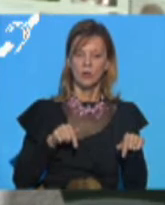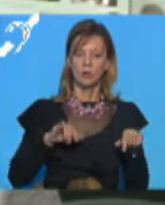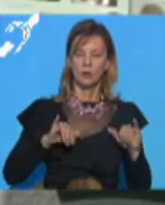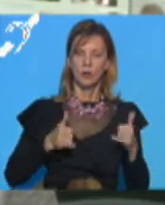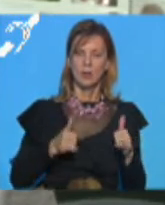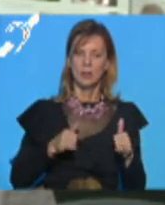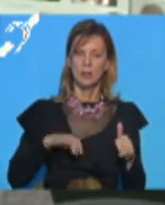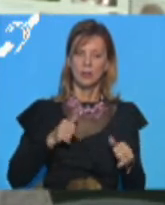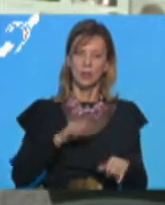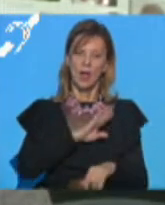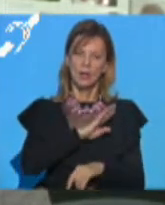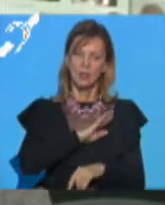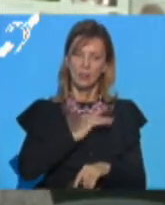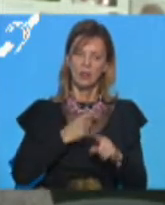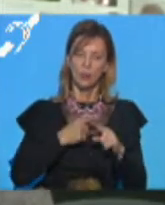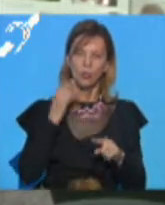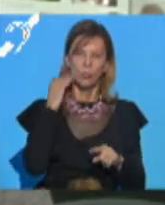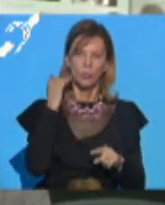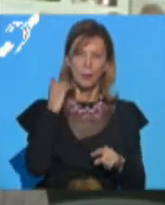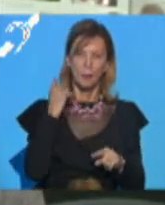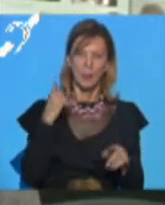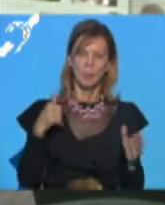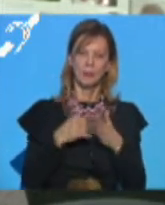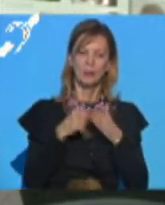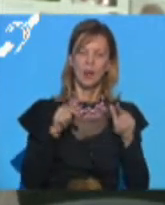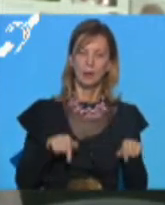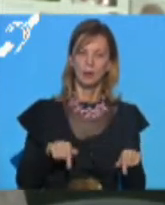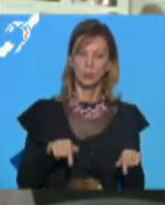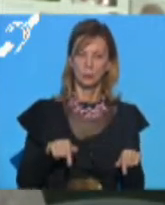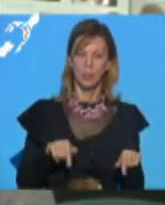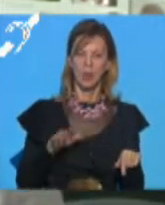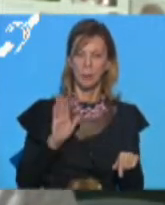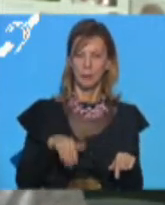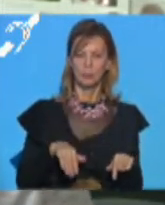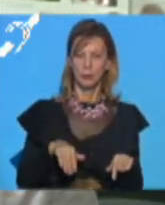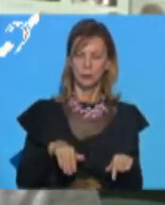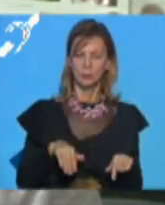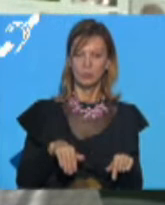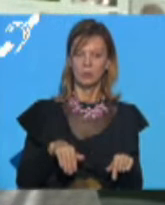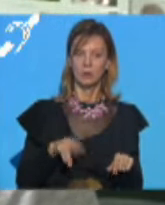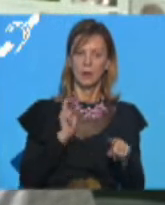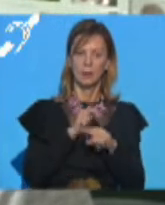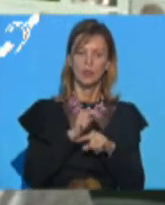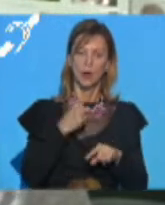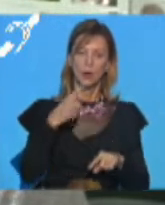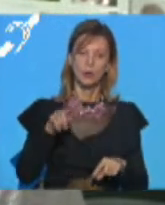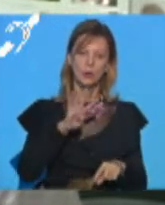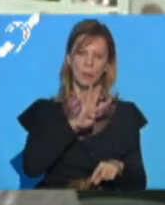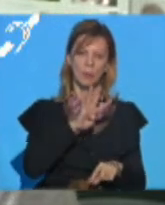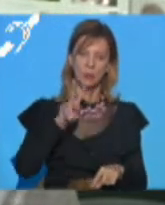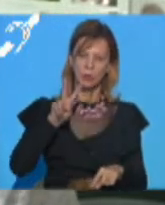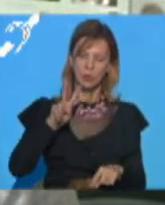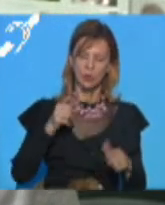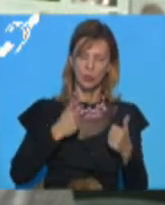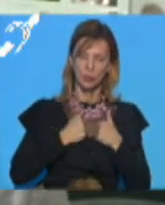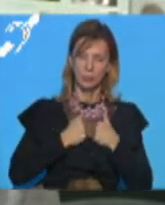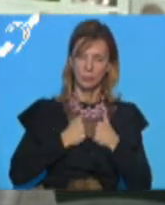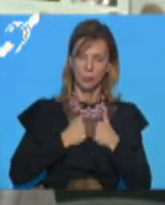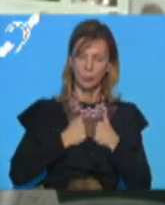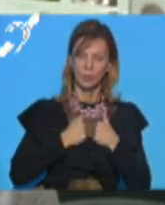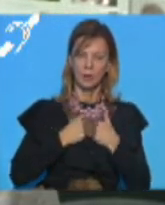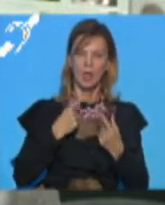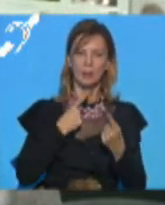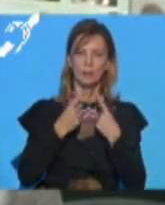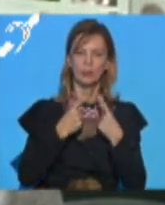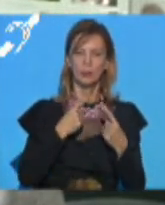și în cadrul atelierelor cu femei și până în prezent am avut implicați 142 de voluntari. Vorbim